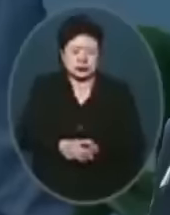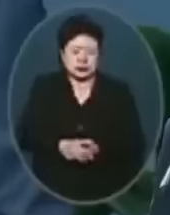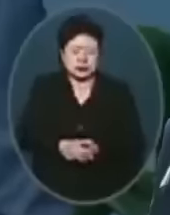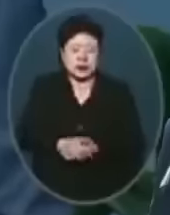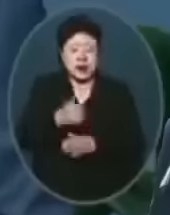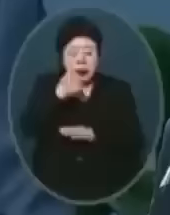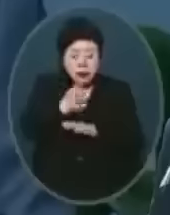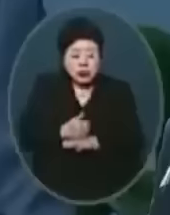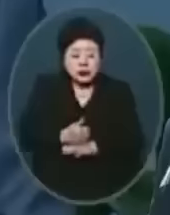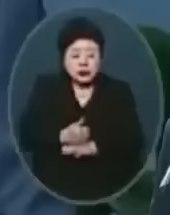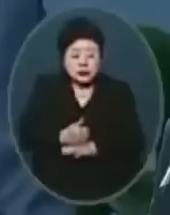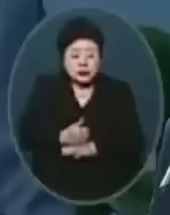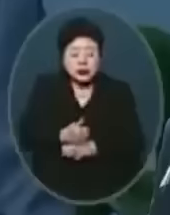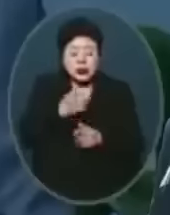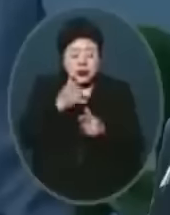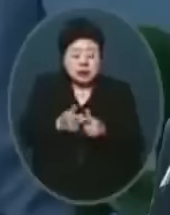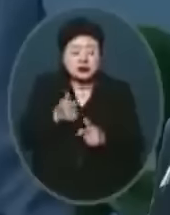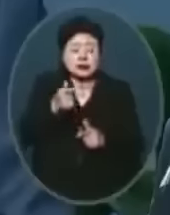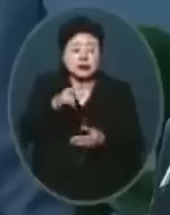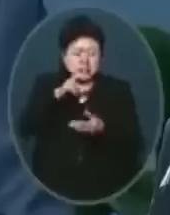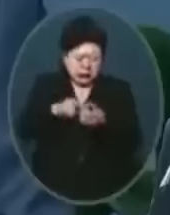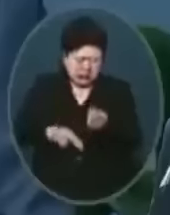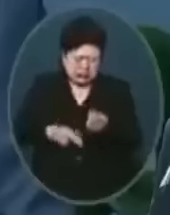결국 가룟 유다가 예수님을